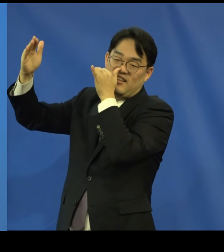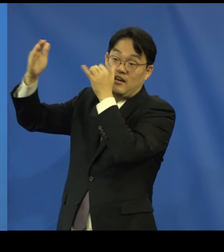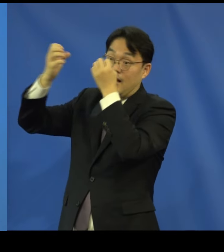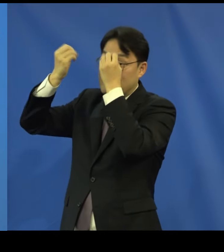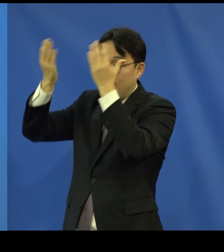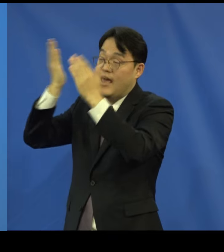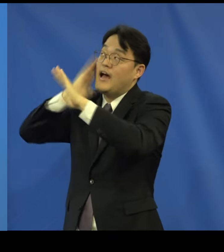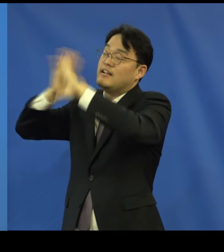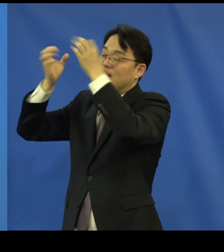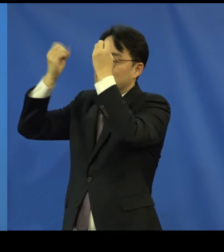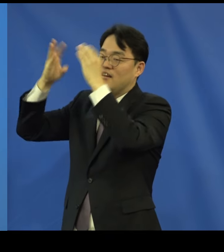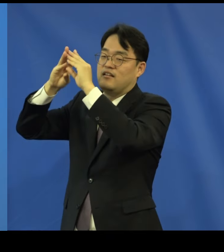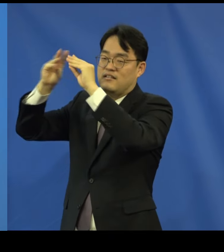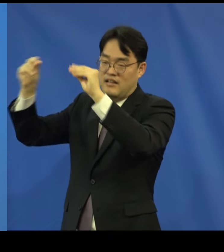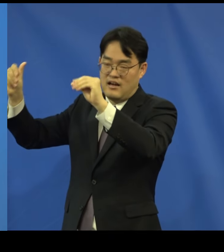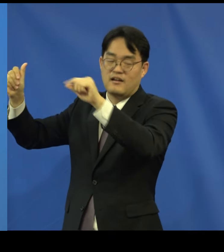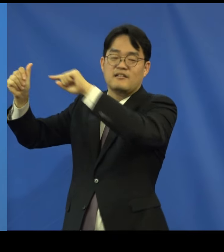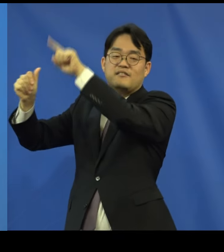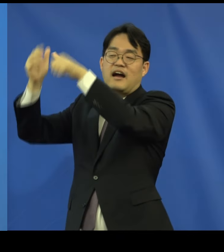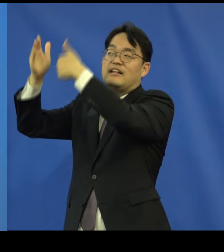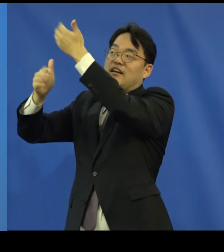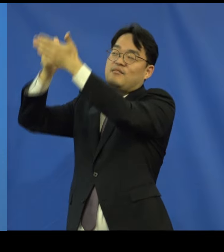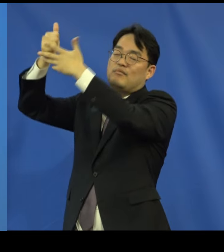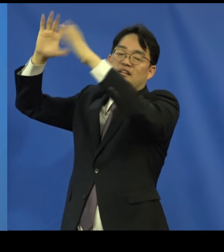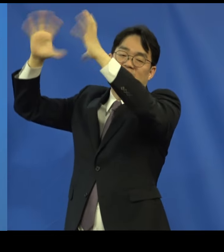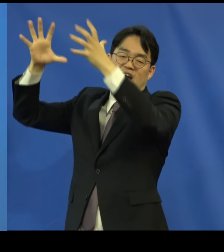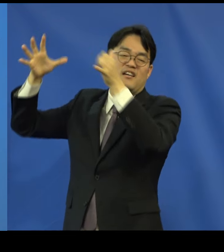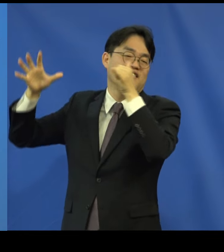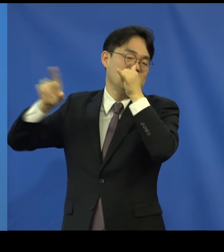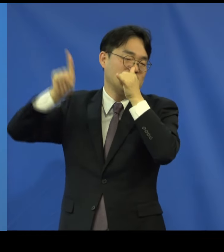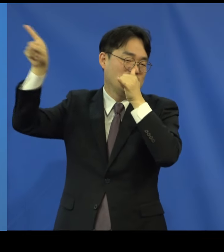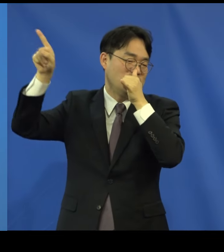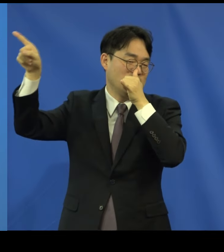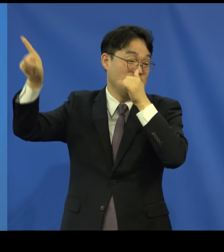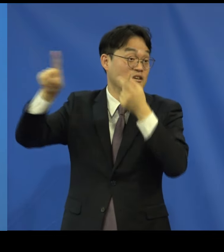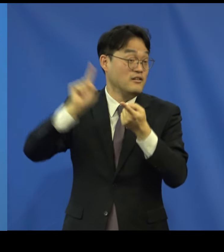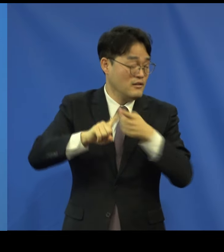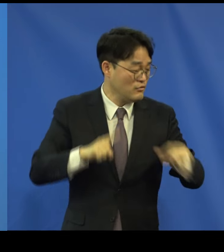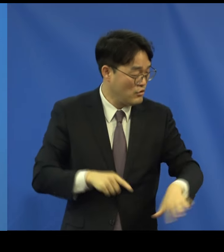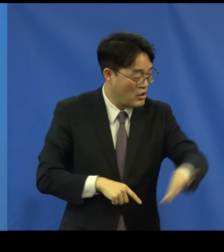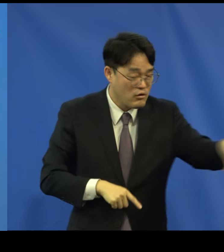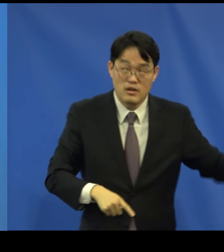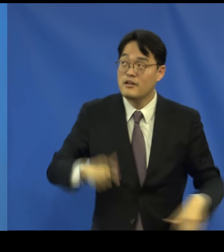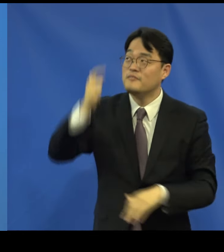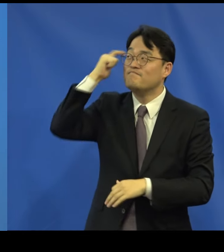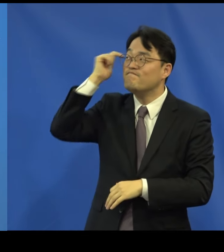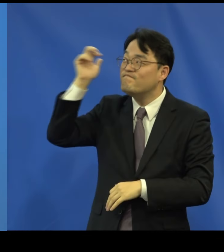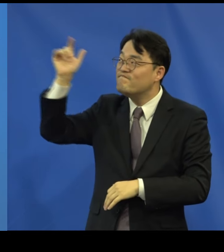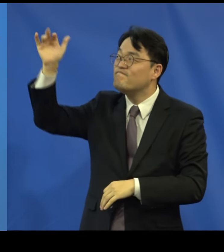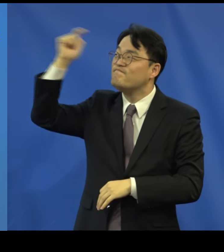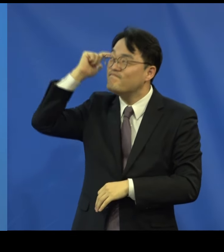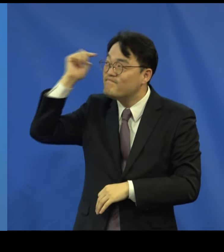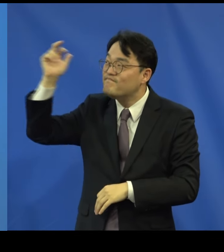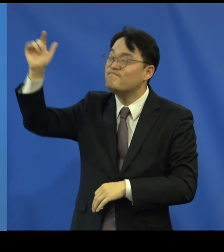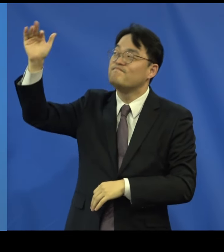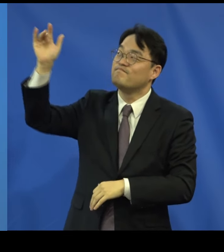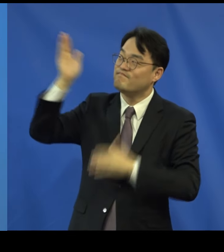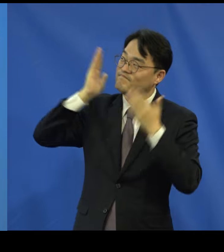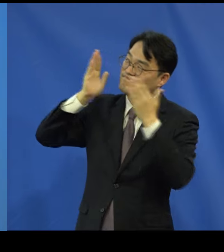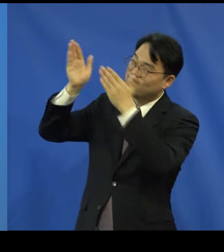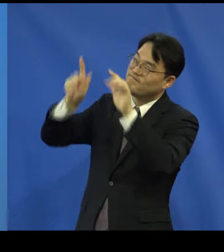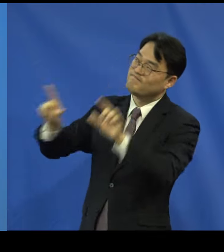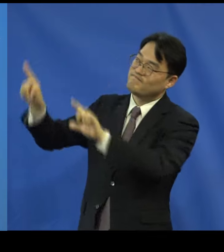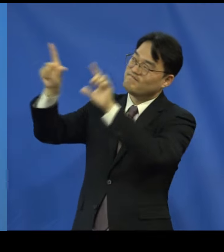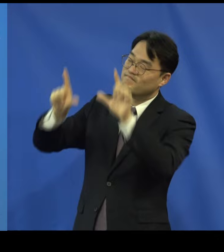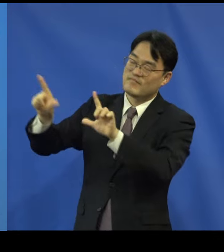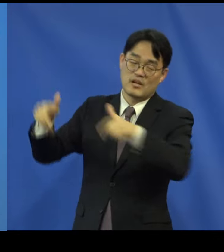갈망은 영혼에 대한 갈망이고 하나님의 아버지의 집에 대한 갈망이에요. 여러분, 우리가 일상 속에 바쁘게 살다 보면